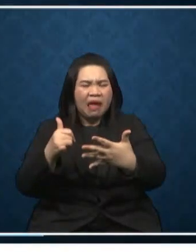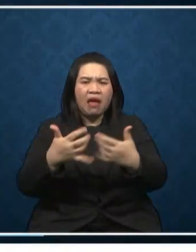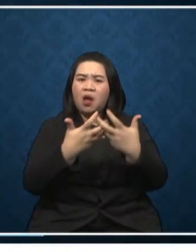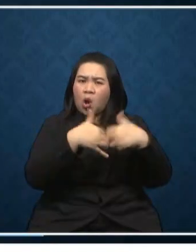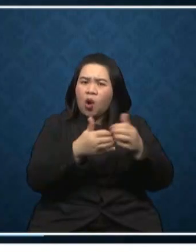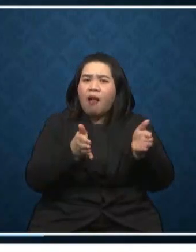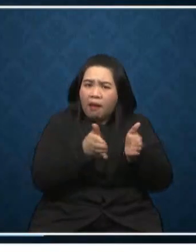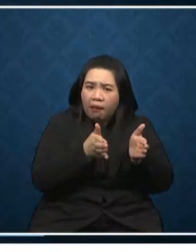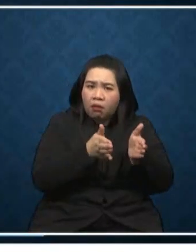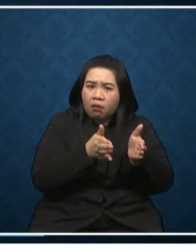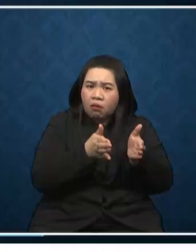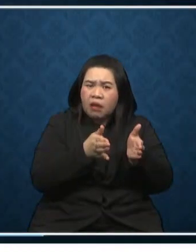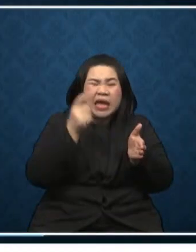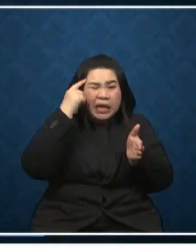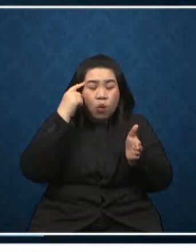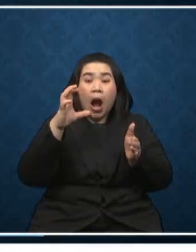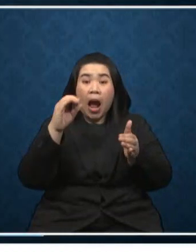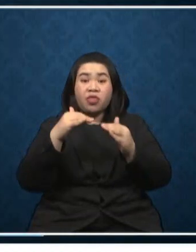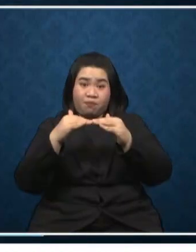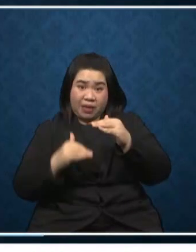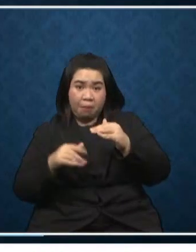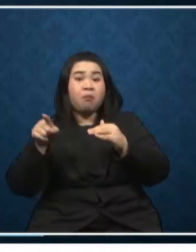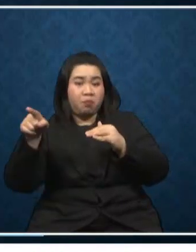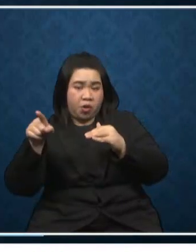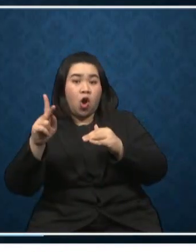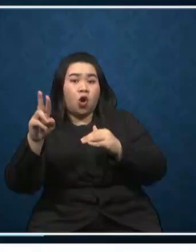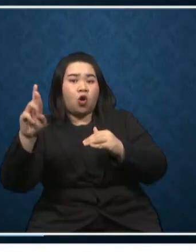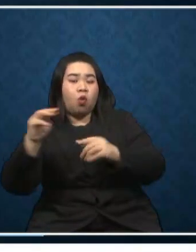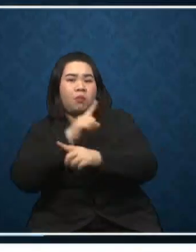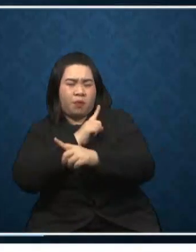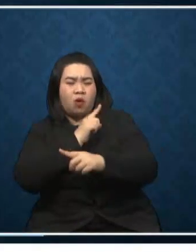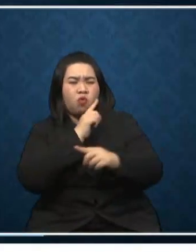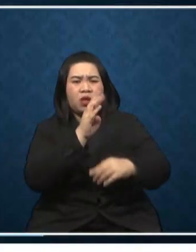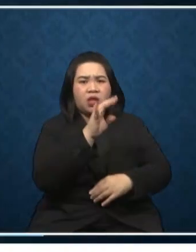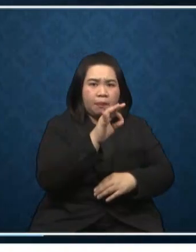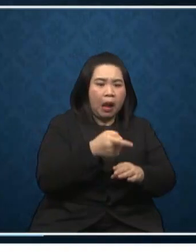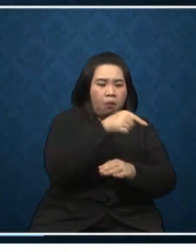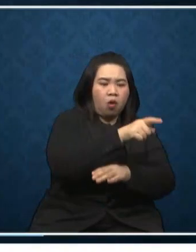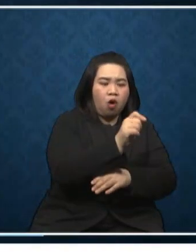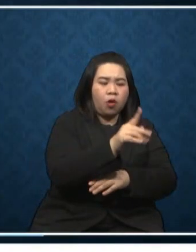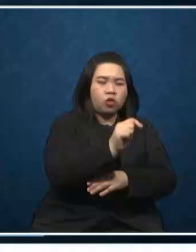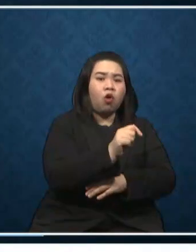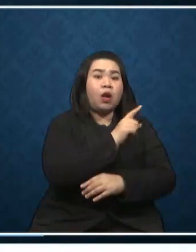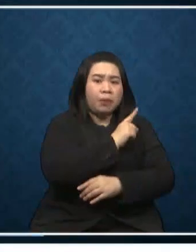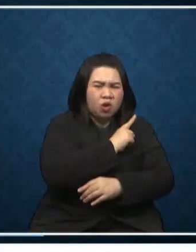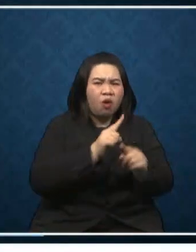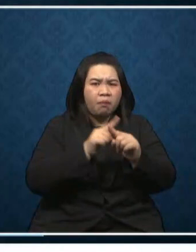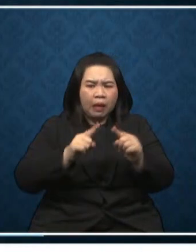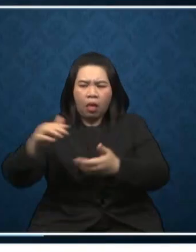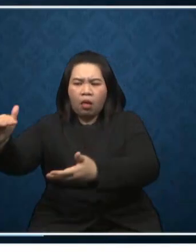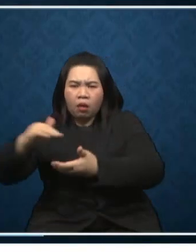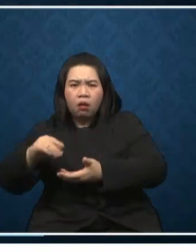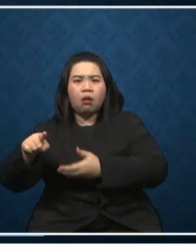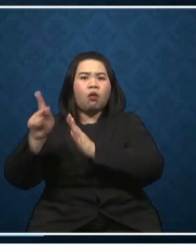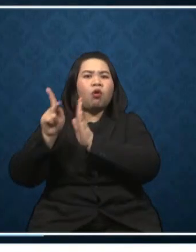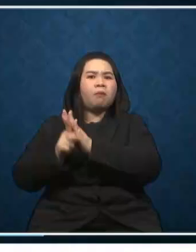้พยายามหลบเรียงกฎหมายแต่กากอุสาหกรมทเกิดขกยงใช้การนำเข้าและมีเขตประดากร